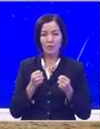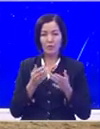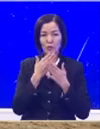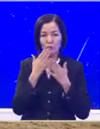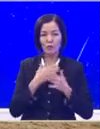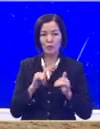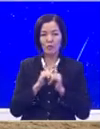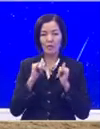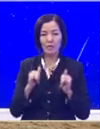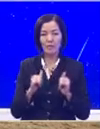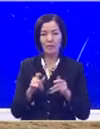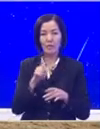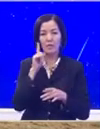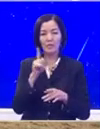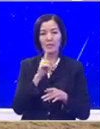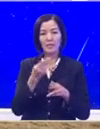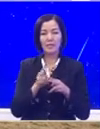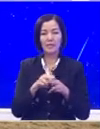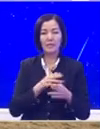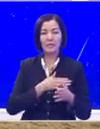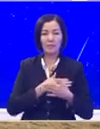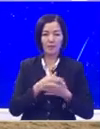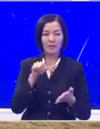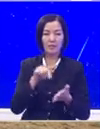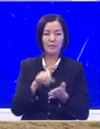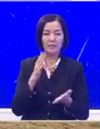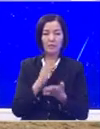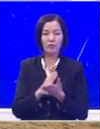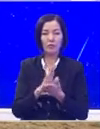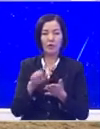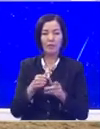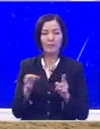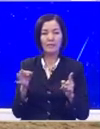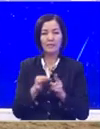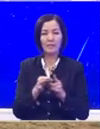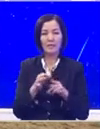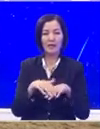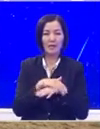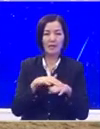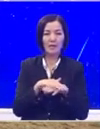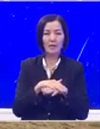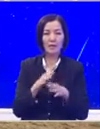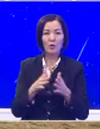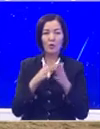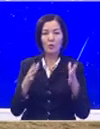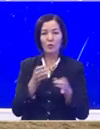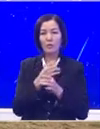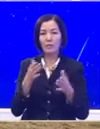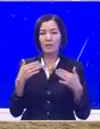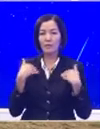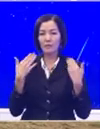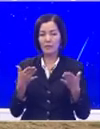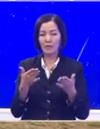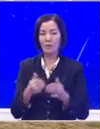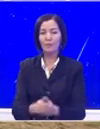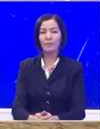арасында үлкен ынта туып отыр. Басты мақсаты мынау елге халыққа үлкен бір мейрам ұйымдастыру, той